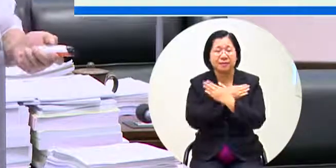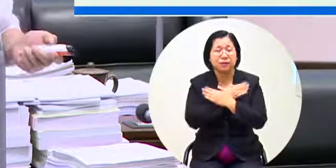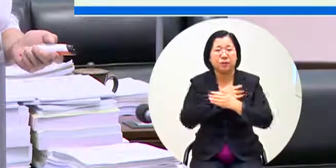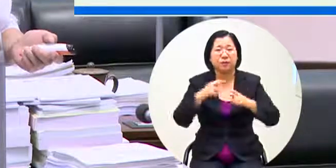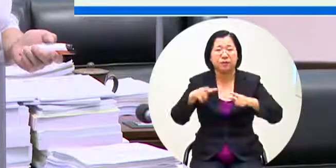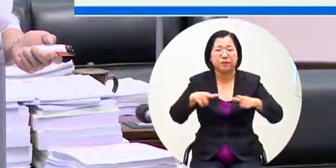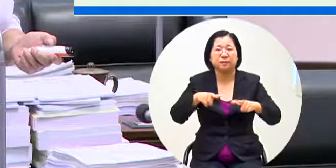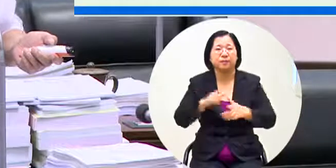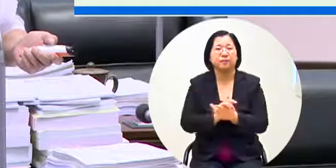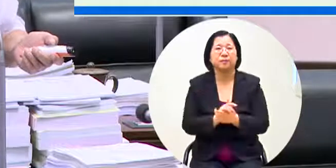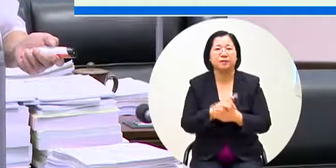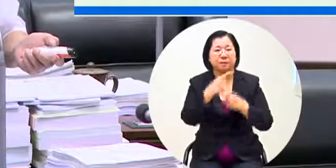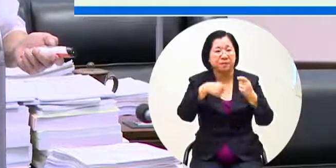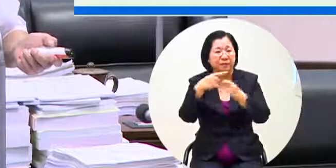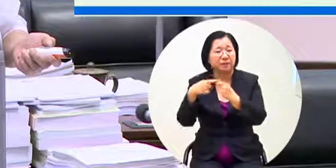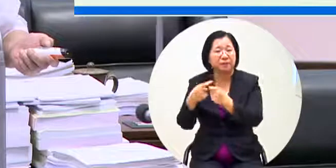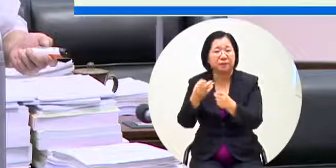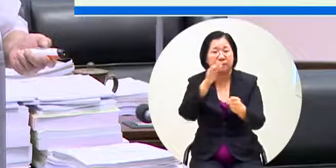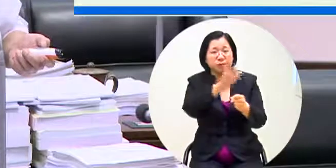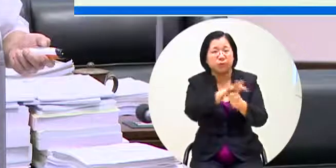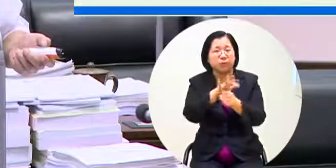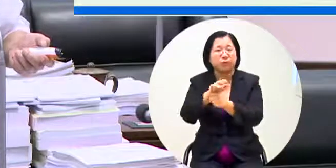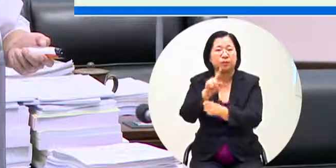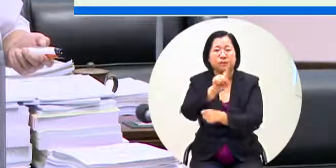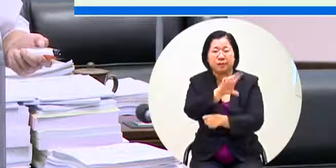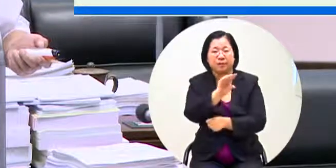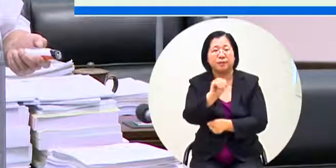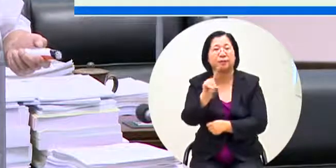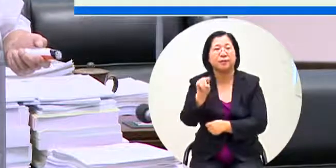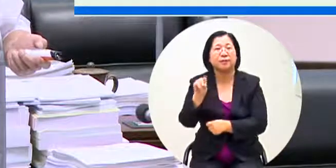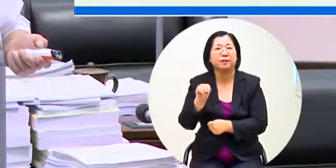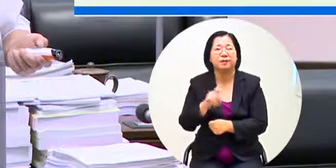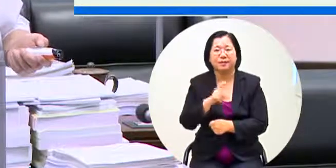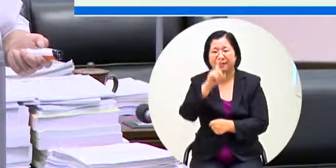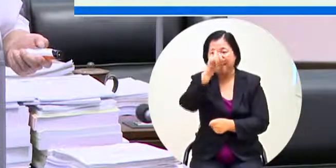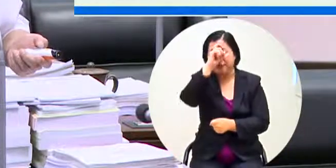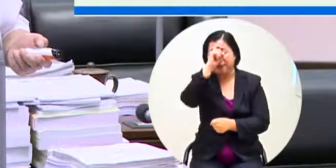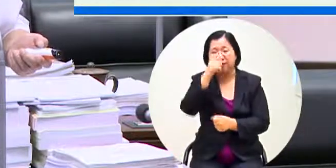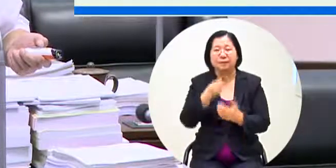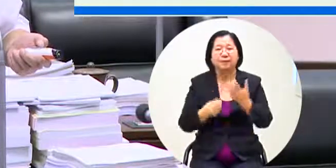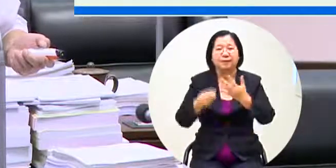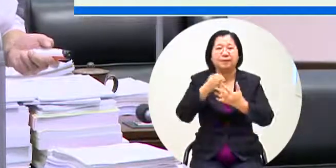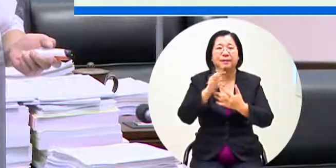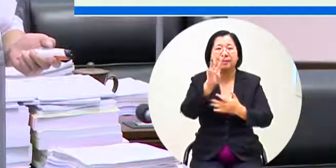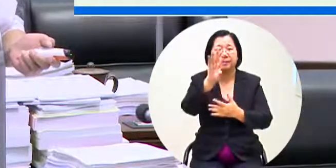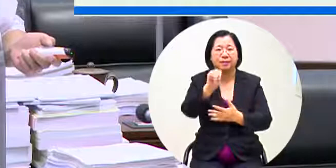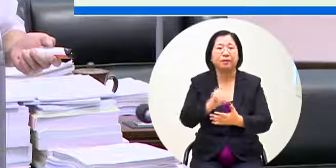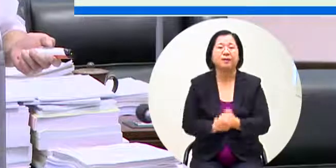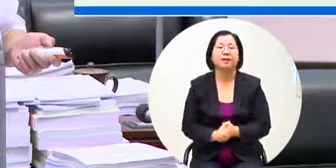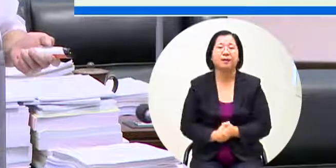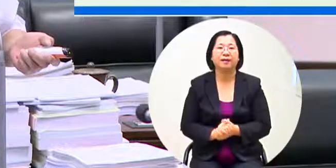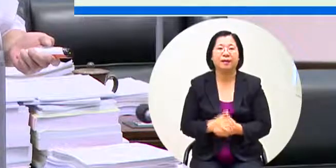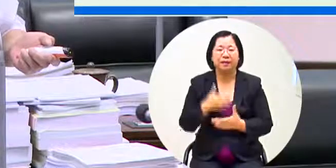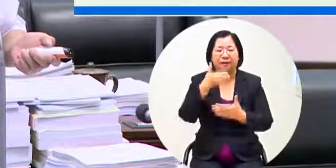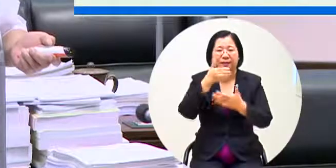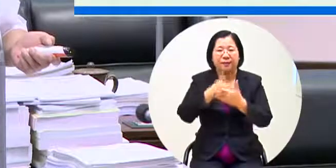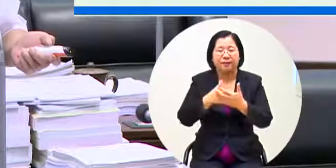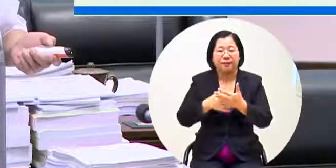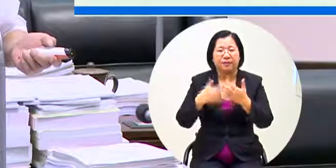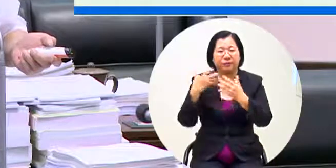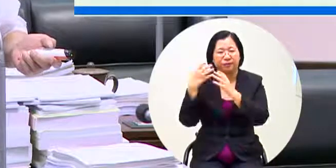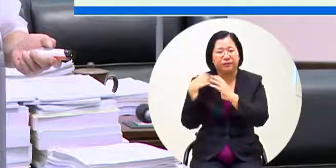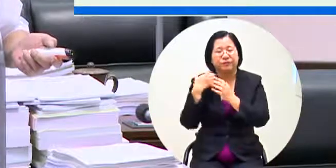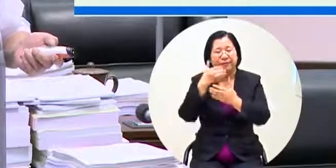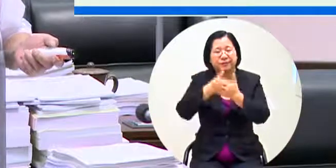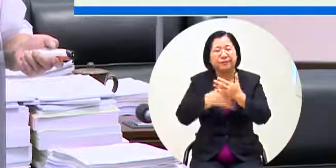希望会当提高到30,000，减轻吼咱所有的这个啊学前教育、受教、经济